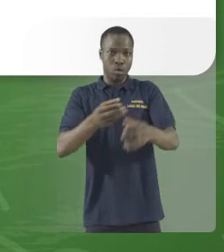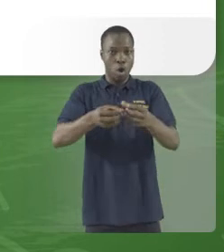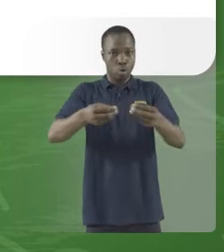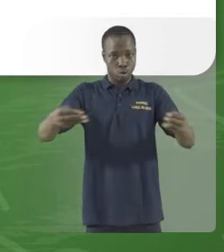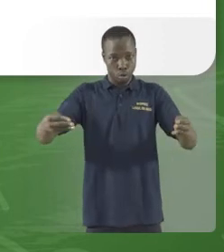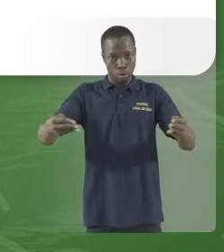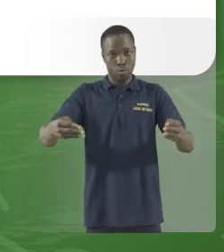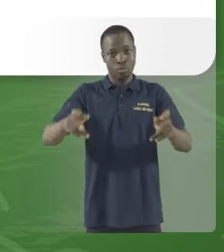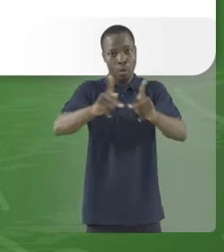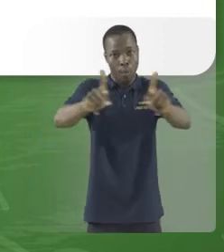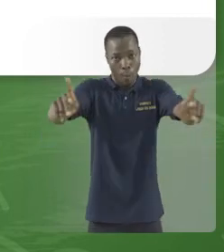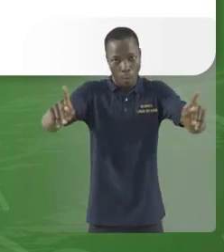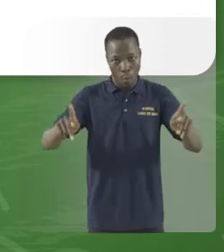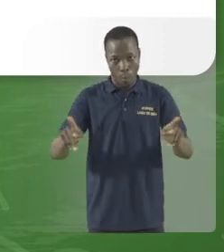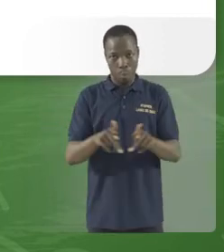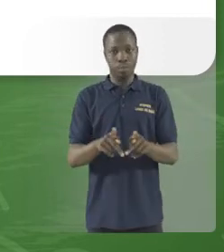cette parcelle.